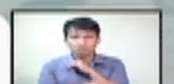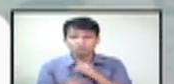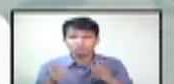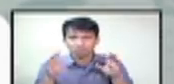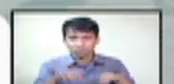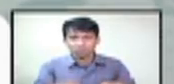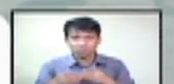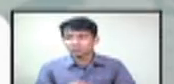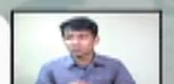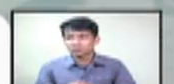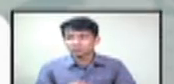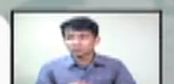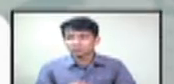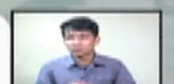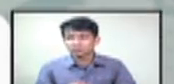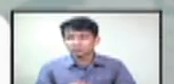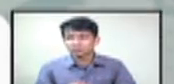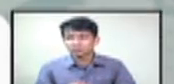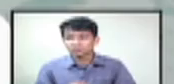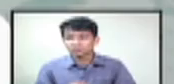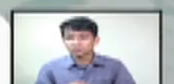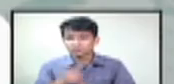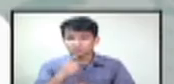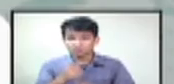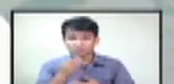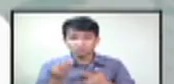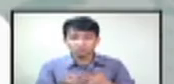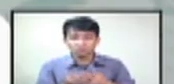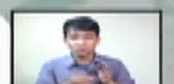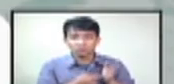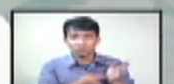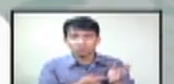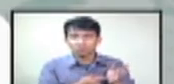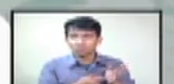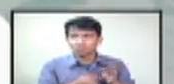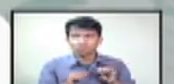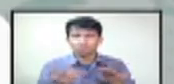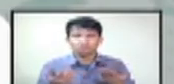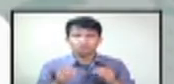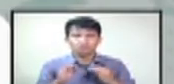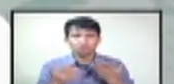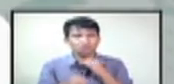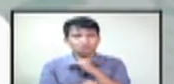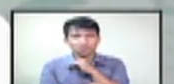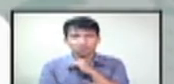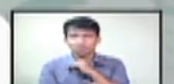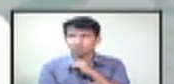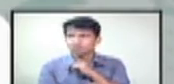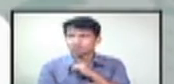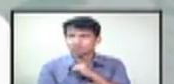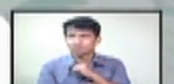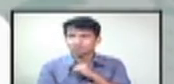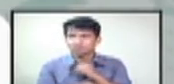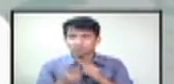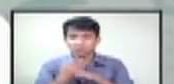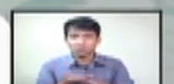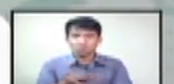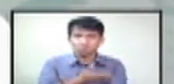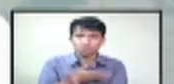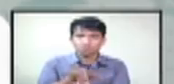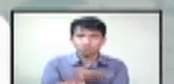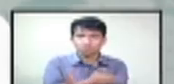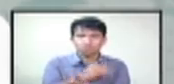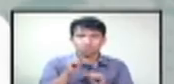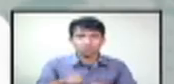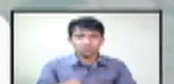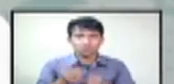dahil sa pagnanakaw, di ho ba? Meron bang pinail sa kanilang kaso na test? Wala pa naman. Wala pa naman, sir. Pero ang sa akin naman po, bago mangyari yun, sir, baka